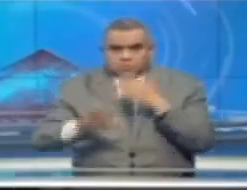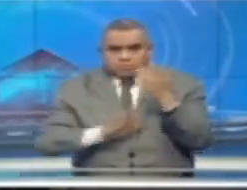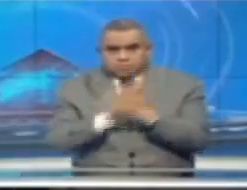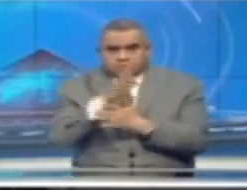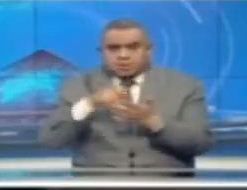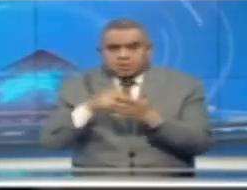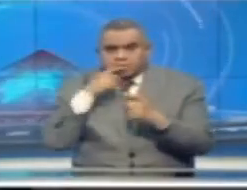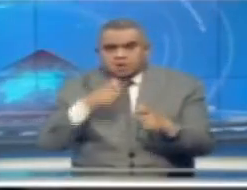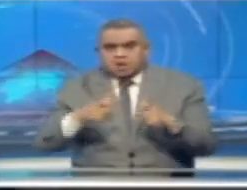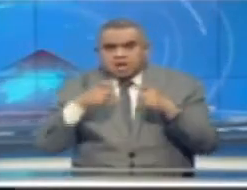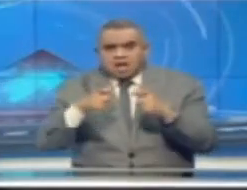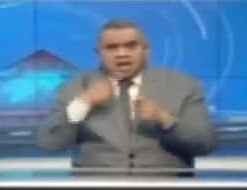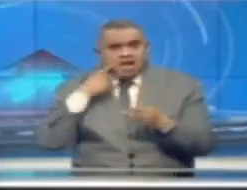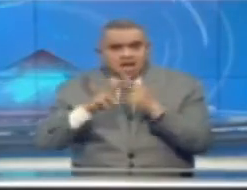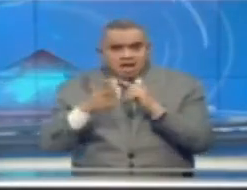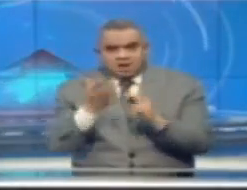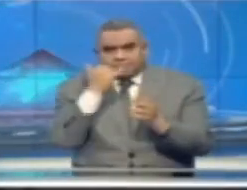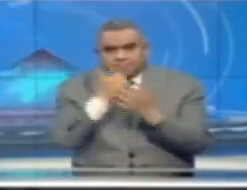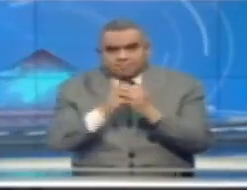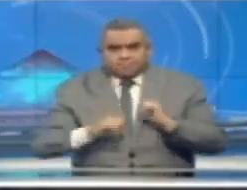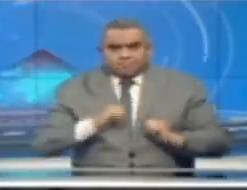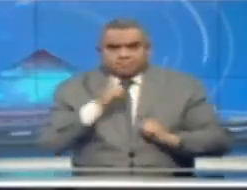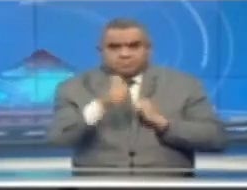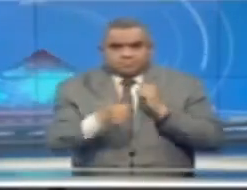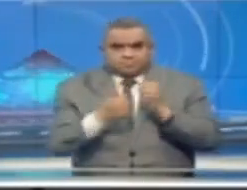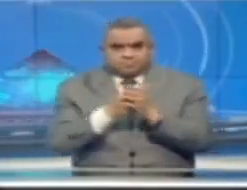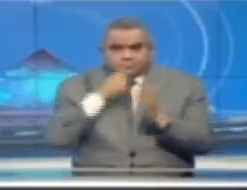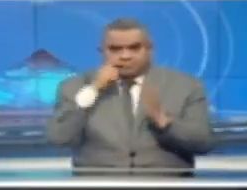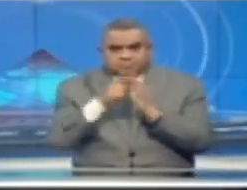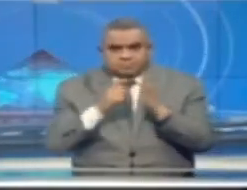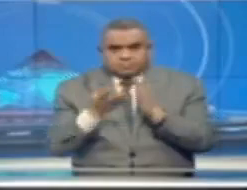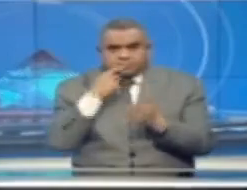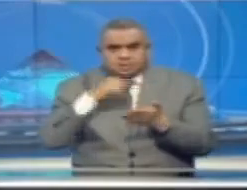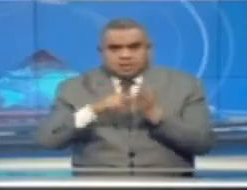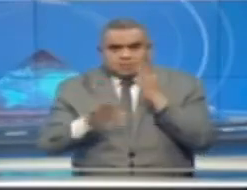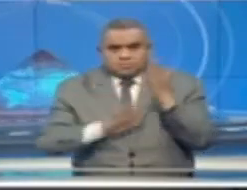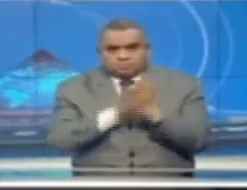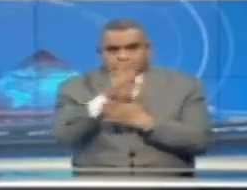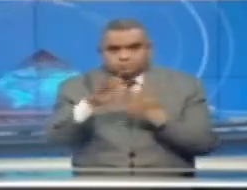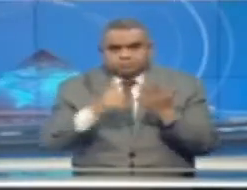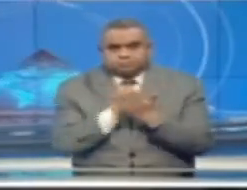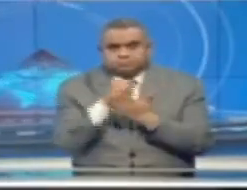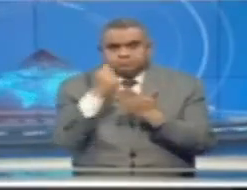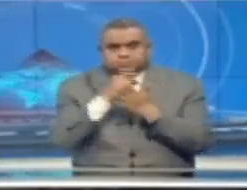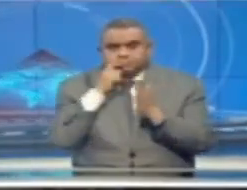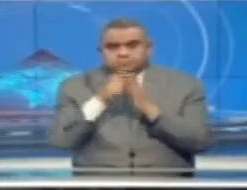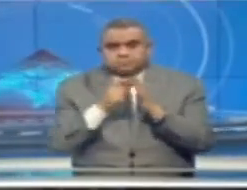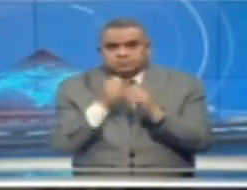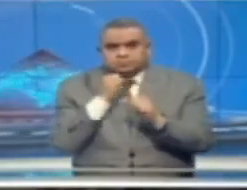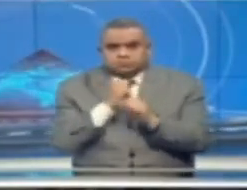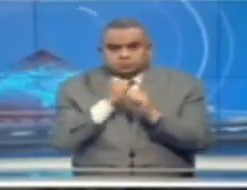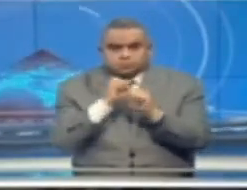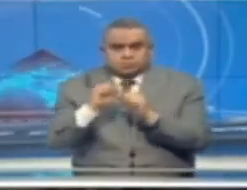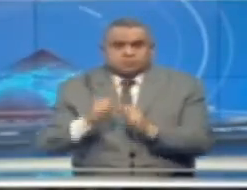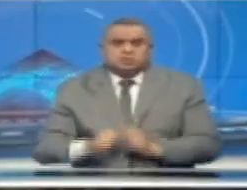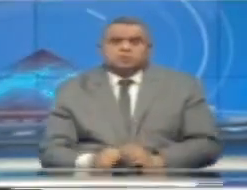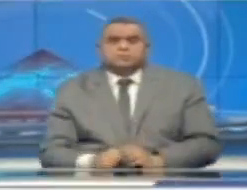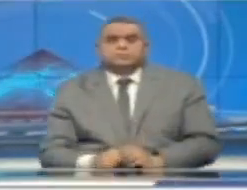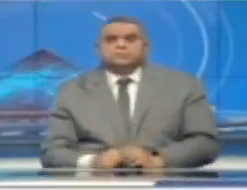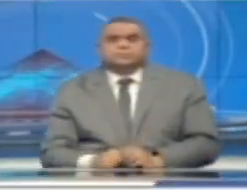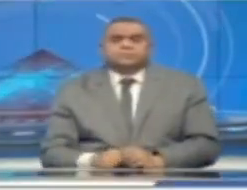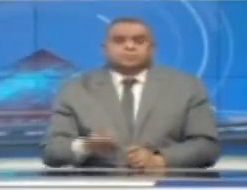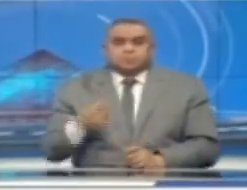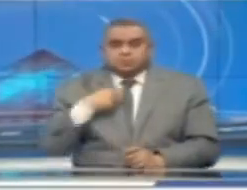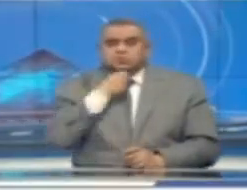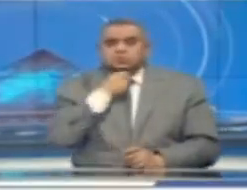الخبز أو أي سلعة يتواصل معنا على الفور يتم حلها، ونحن متواجدين في الشارع بصفة مستمرة. المواطن